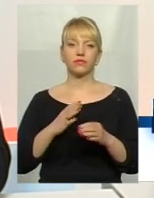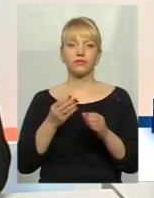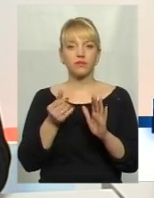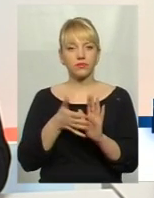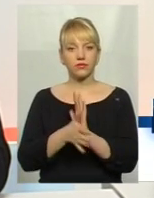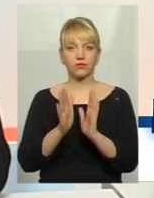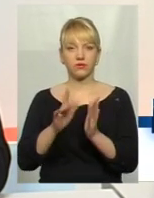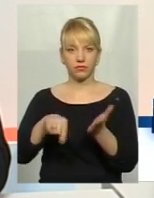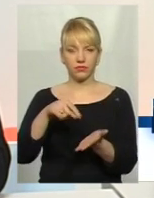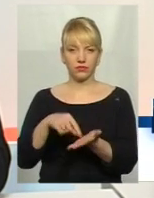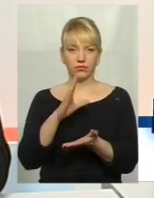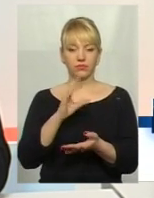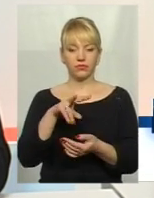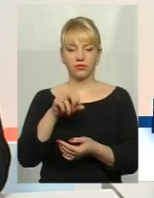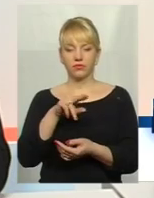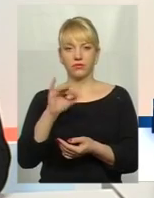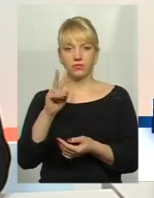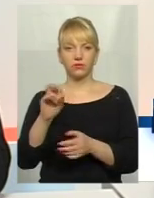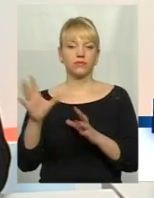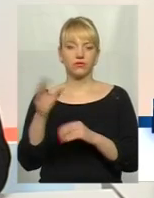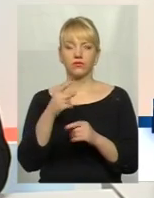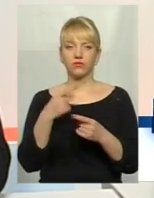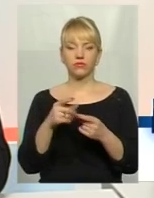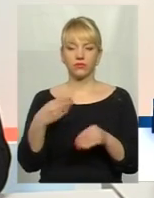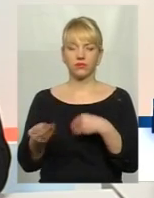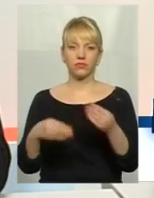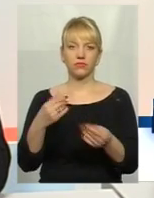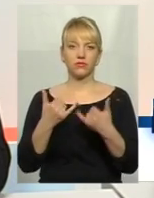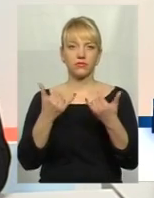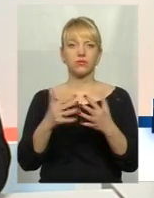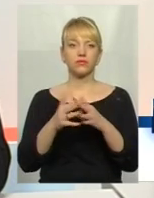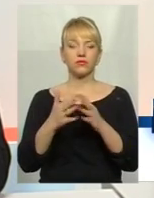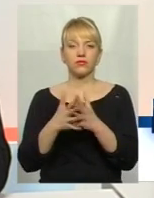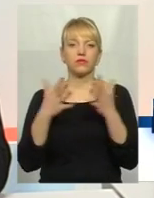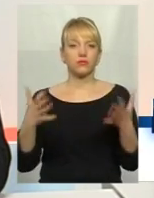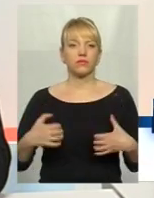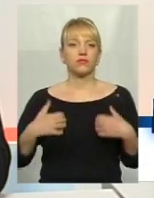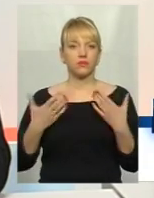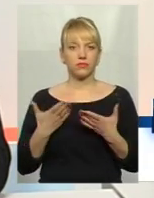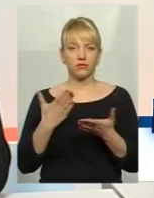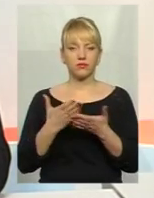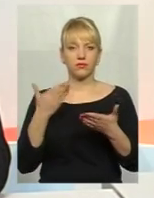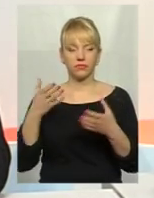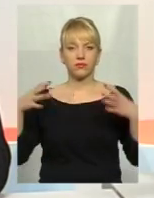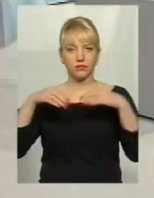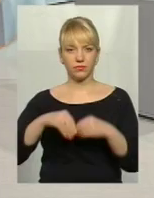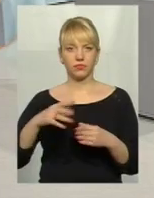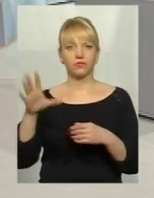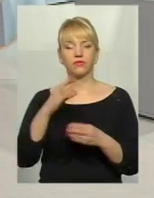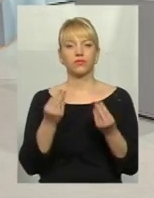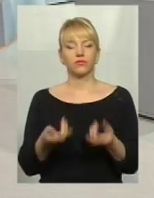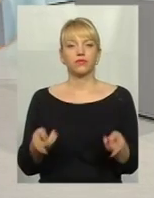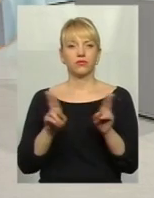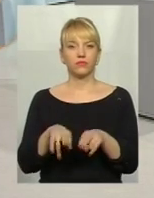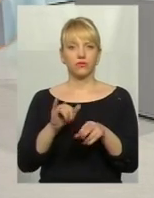самому місті Волочиськ. Все решта пішли на села. Тобто, у нас найбільший страх, який виникає перед об'єднанням, всі кошти залишаться